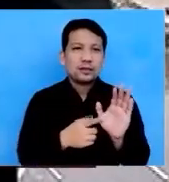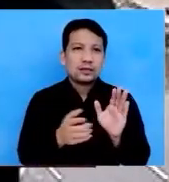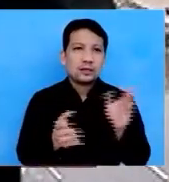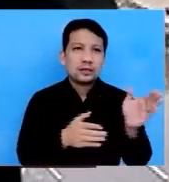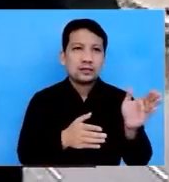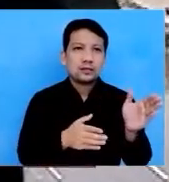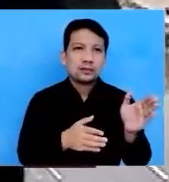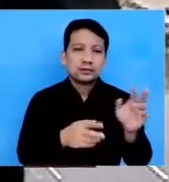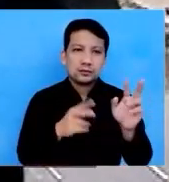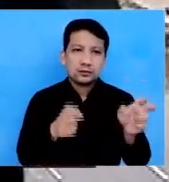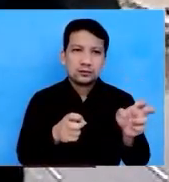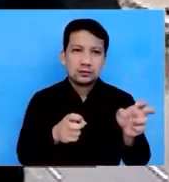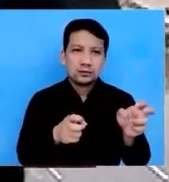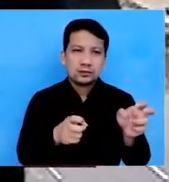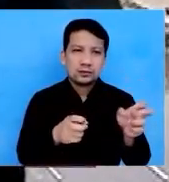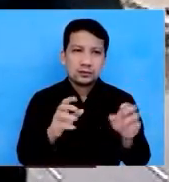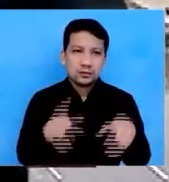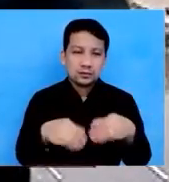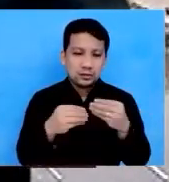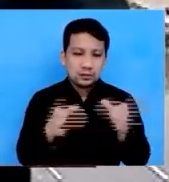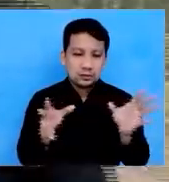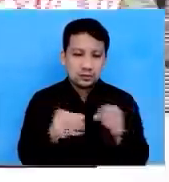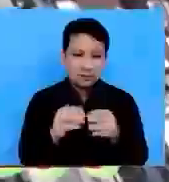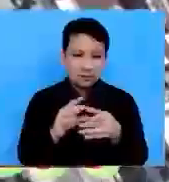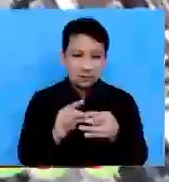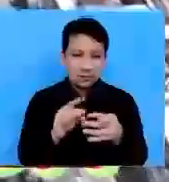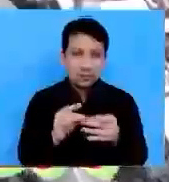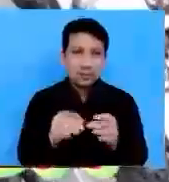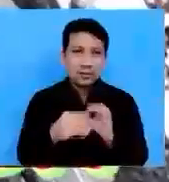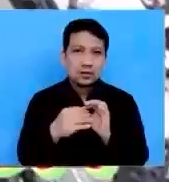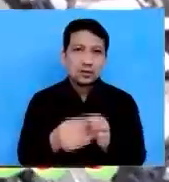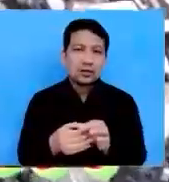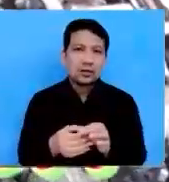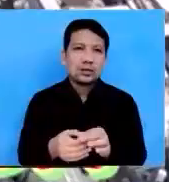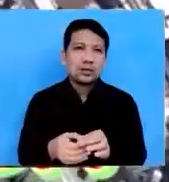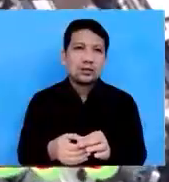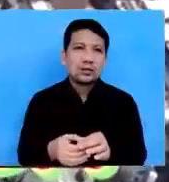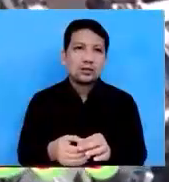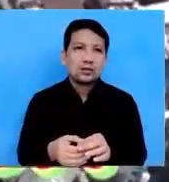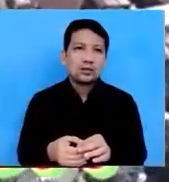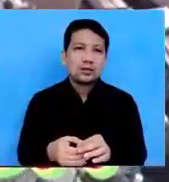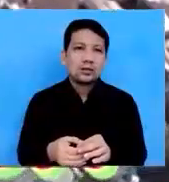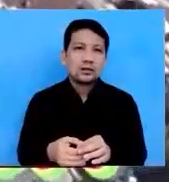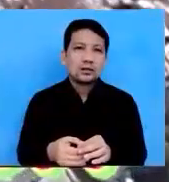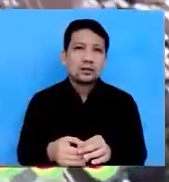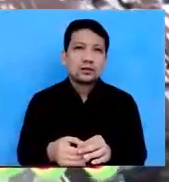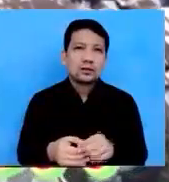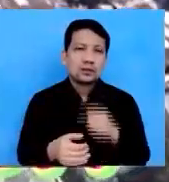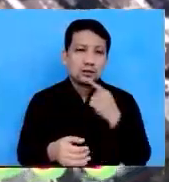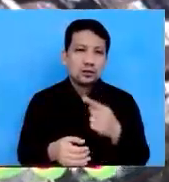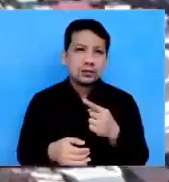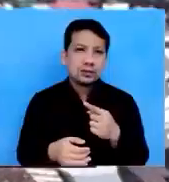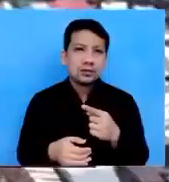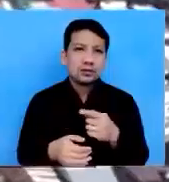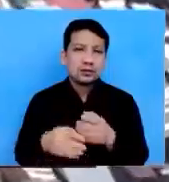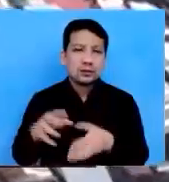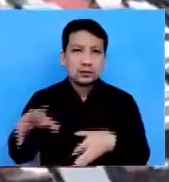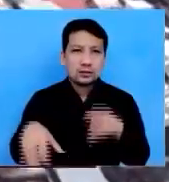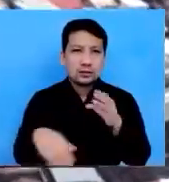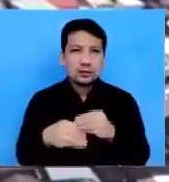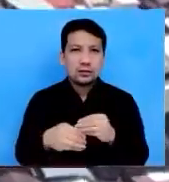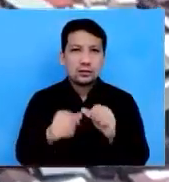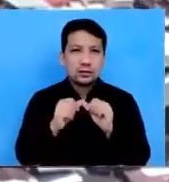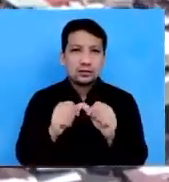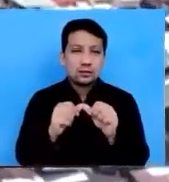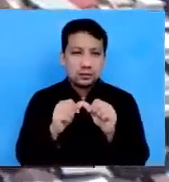tila hindi nagbibigay ng buong kwento tungkol dito. Batasan Station naman po mga kababayan, ito na po yung pinakasample. Tuloy-tuloy po